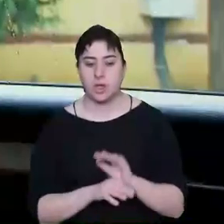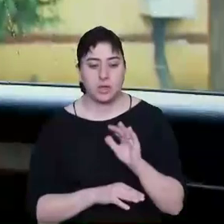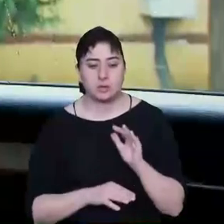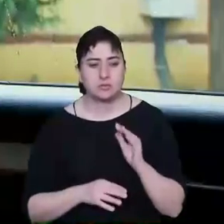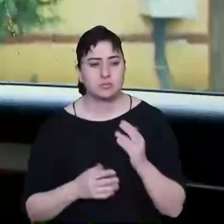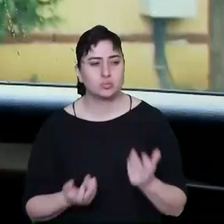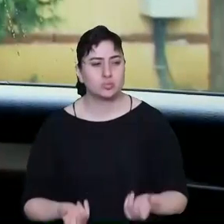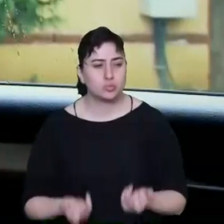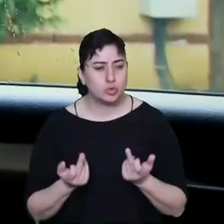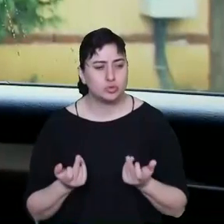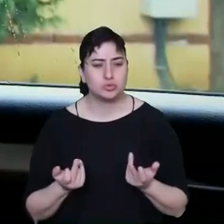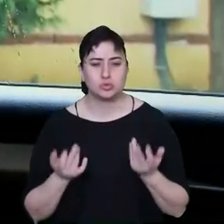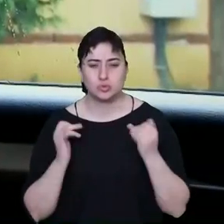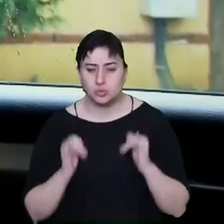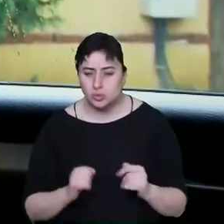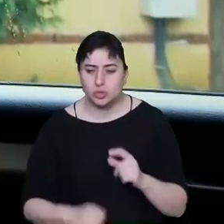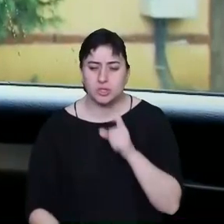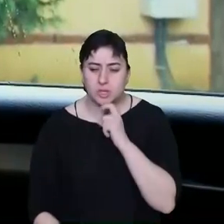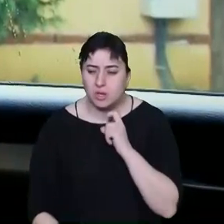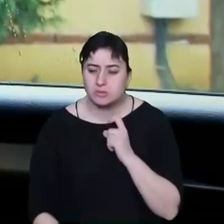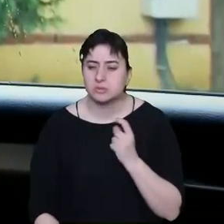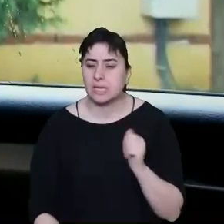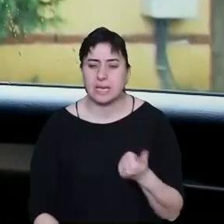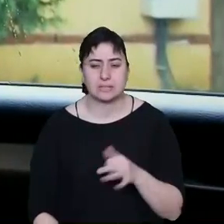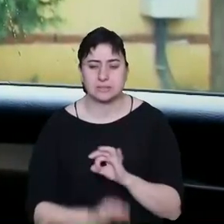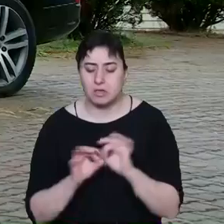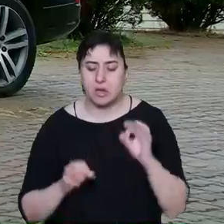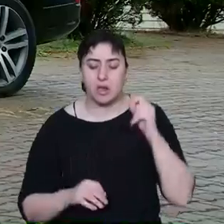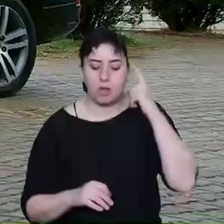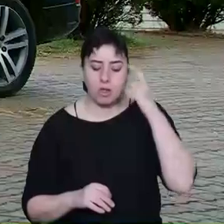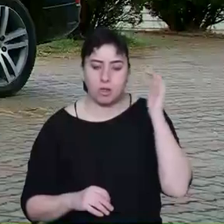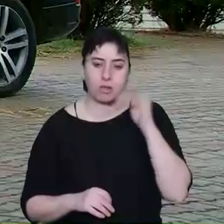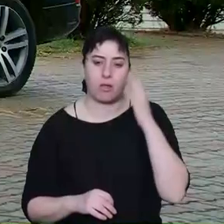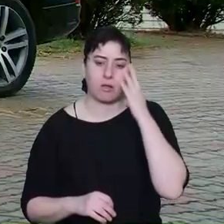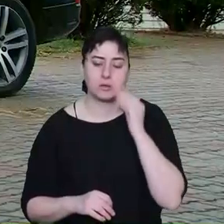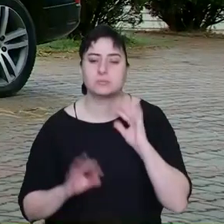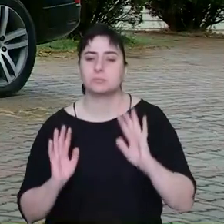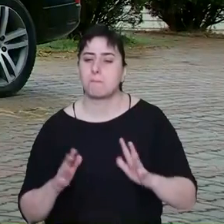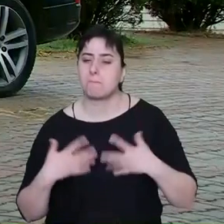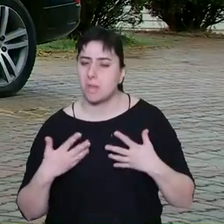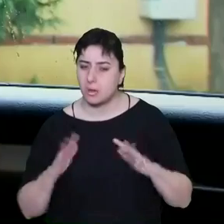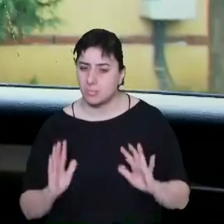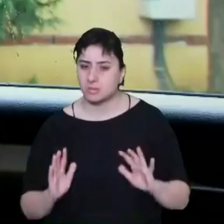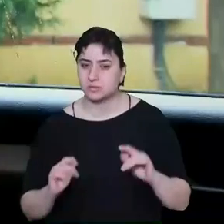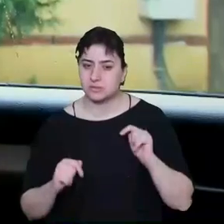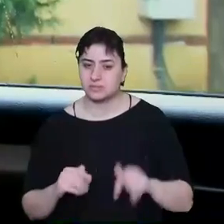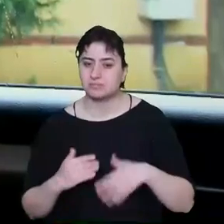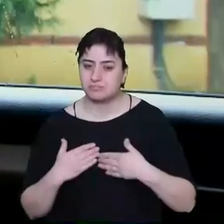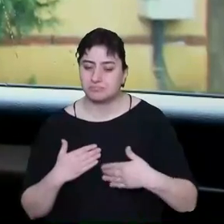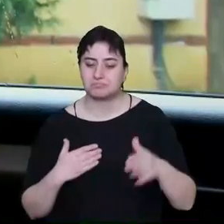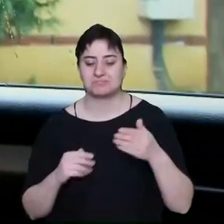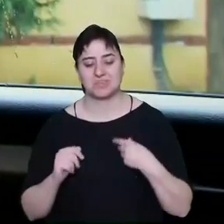hayatımın ne kadar boş, ne kadar yanlış, ne kadar gereksiz olduğunu anladım. Ama merak etme Şükrücüğüm.